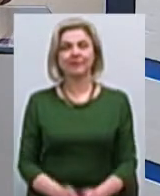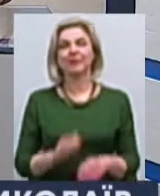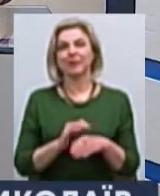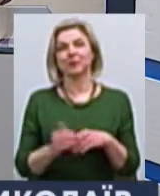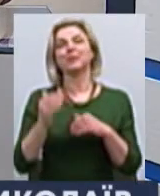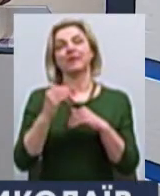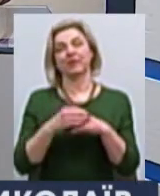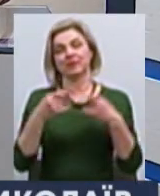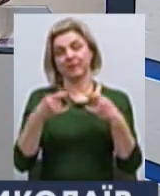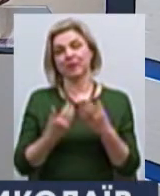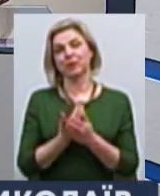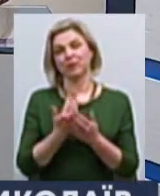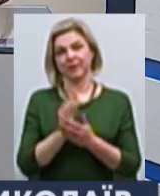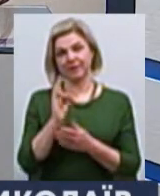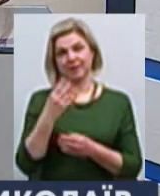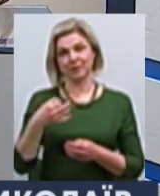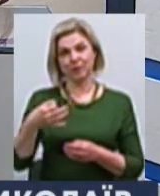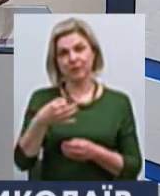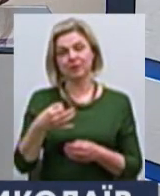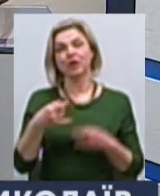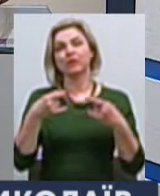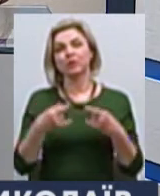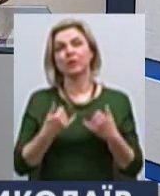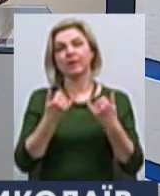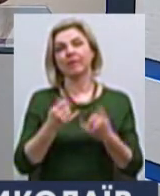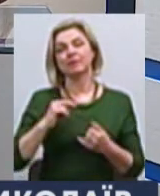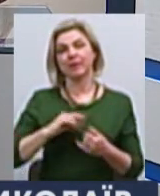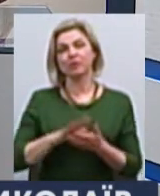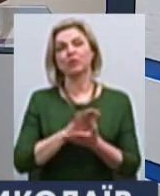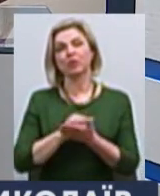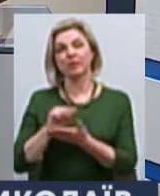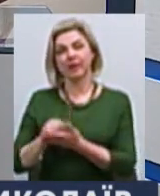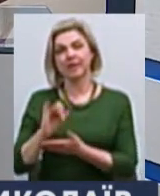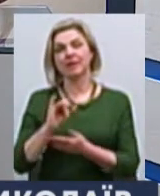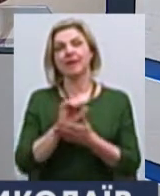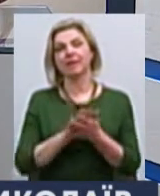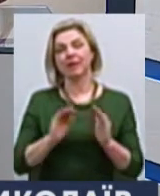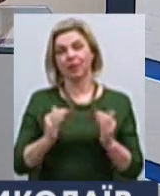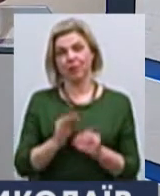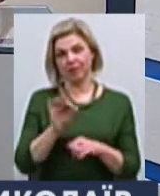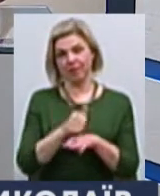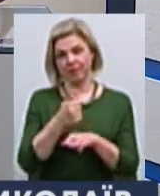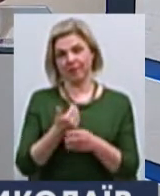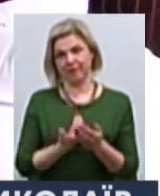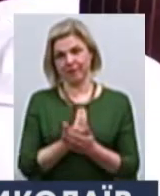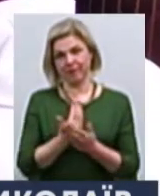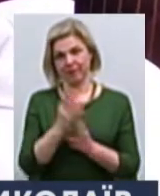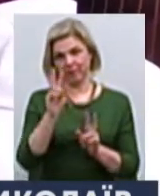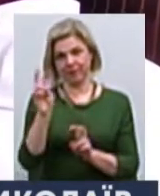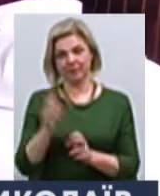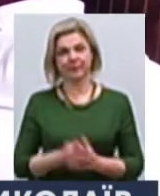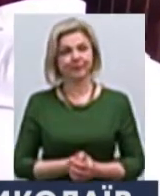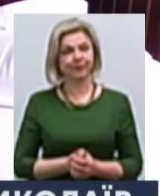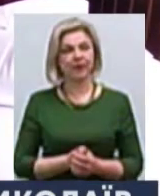Доброго вечора в ефірі телевізійні новини Миколаївщини. В студії для вас працює Світлана Кльосова. Далі коротко про головні теми випуску. На